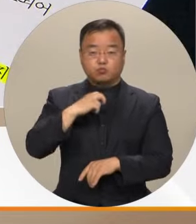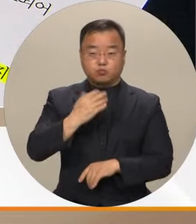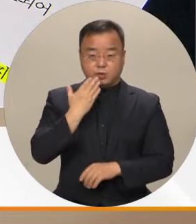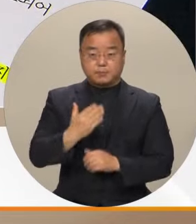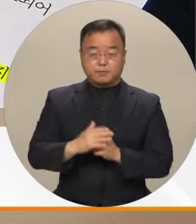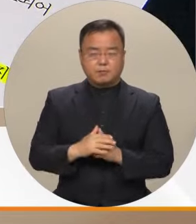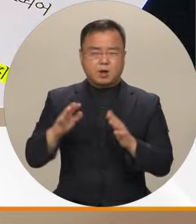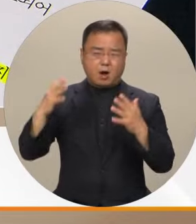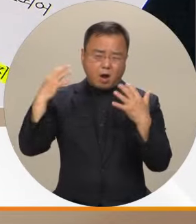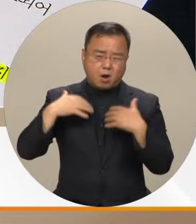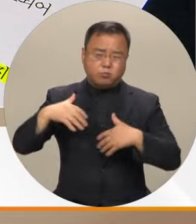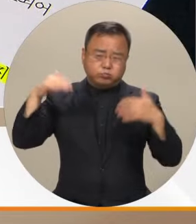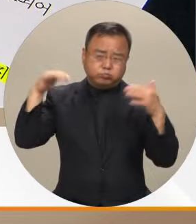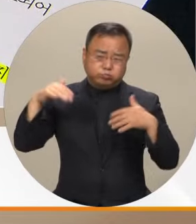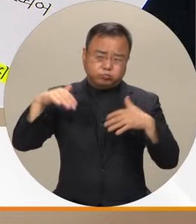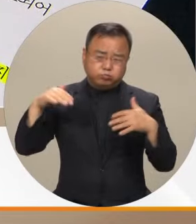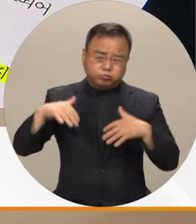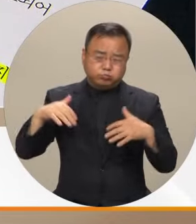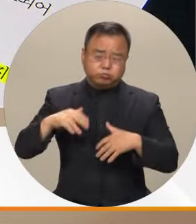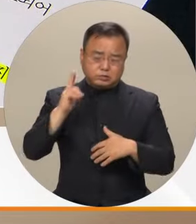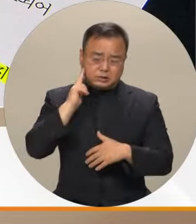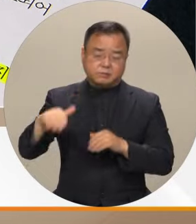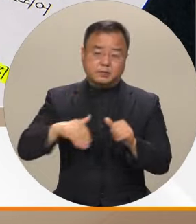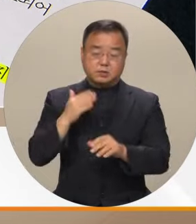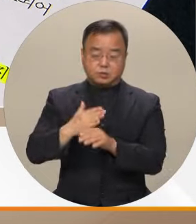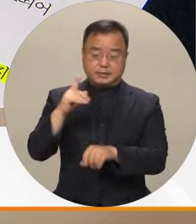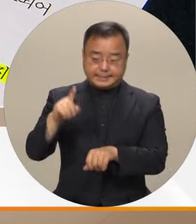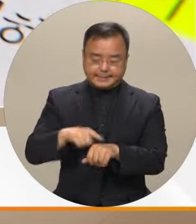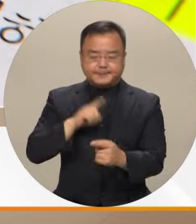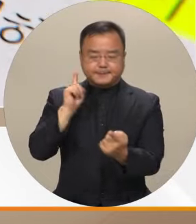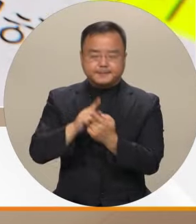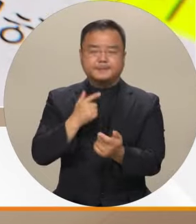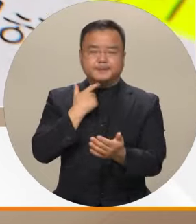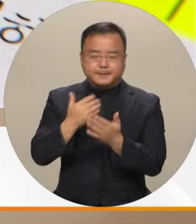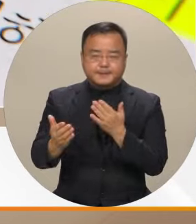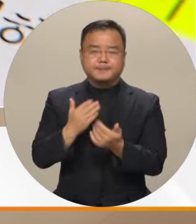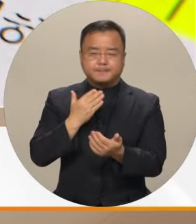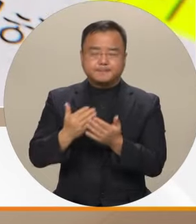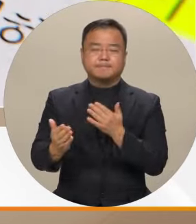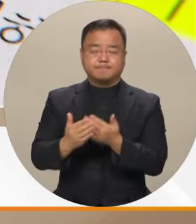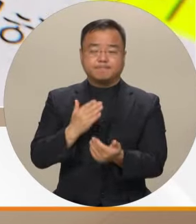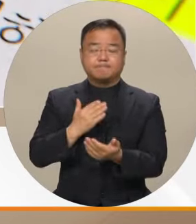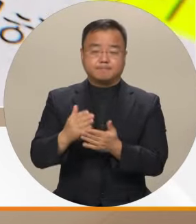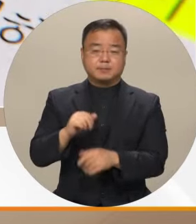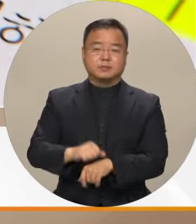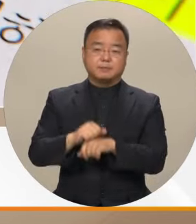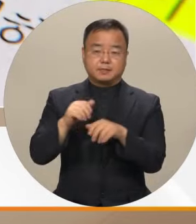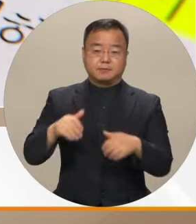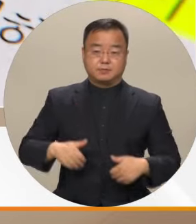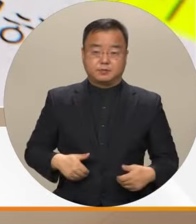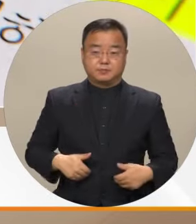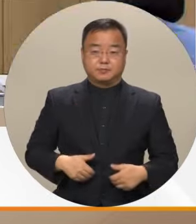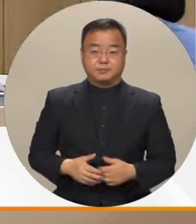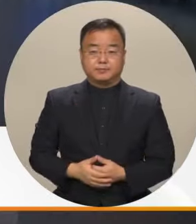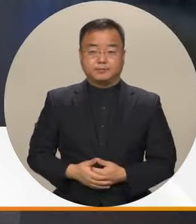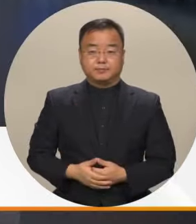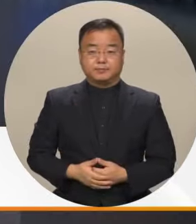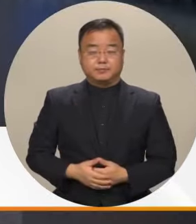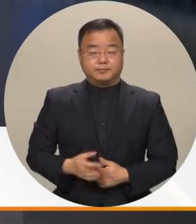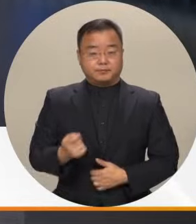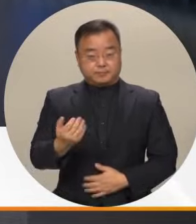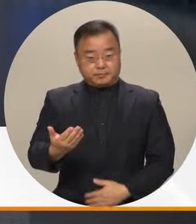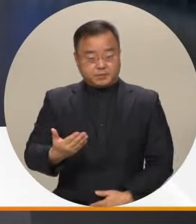포구와 폭염 등 기후위기 시대의 생태를 가까이 접하며 감수성을 기르는게 무엇보다 중요하다는 지적입니다네 조금 전에